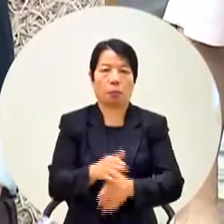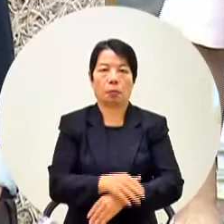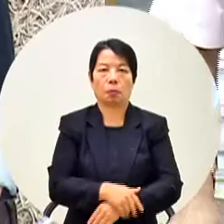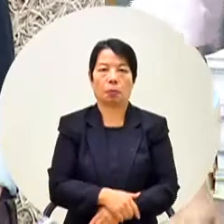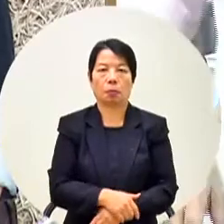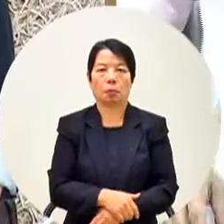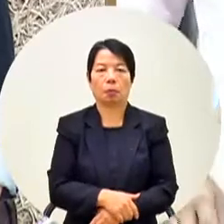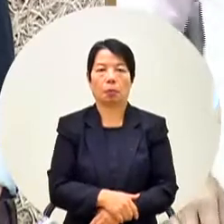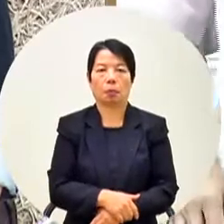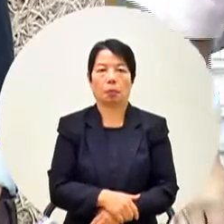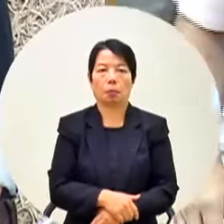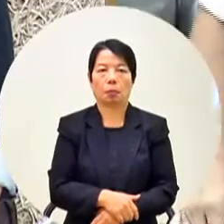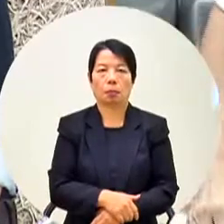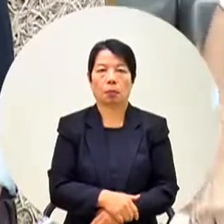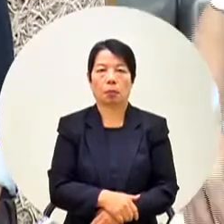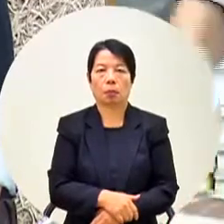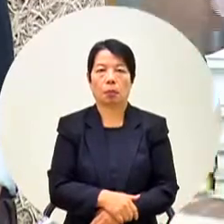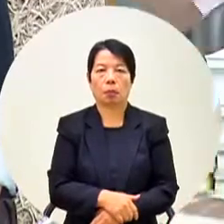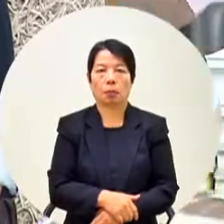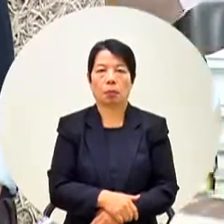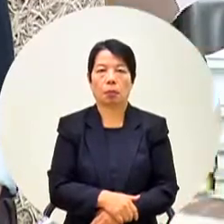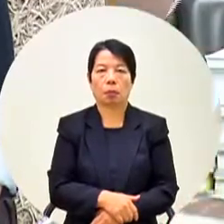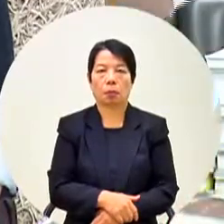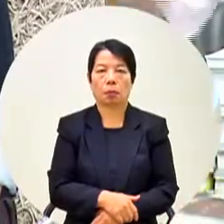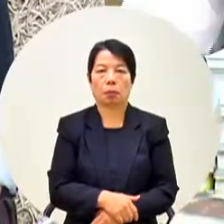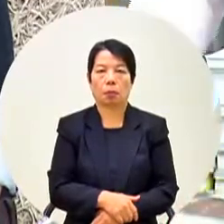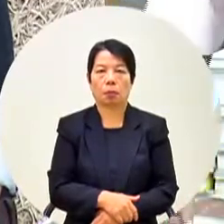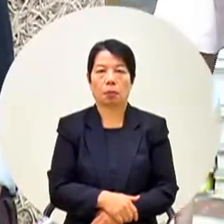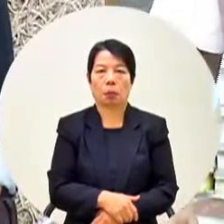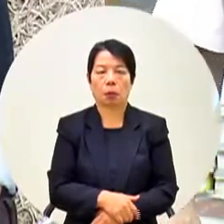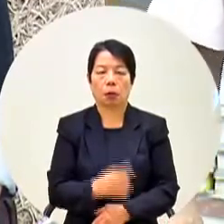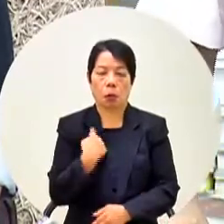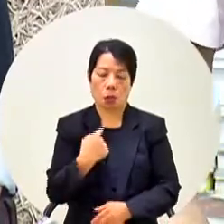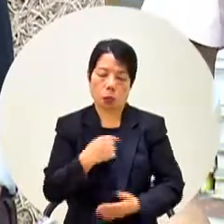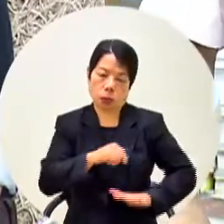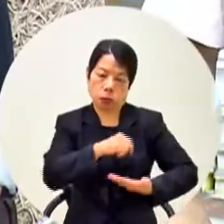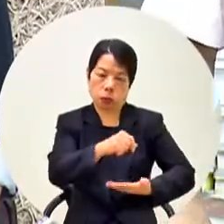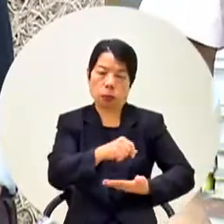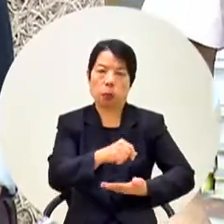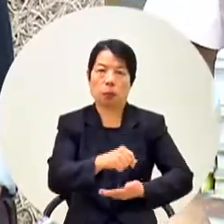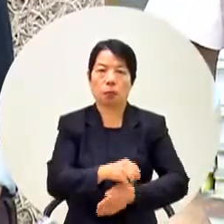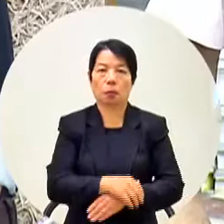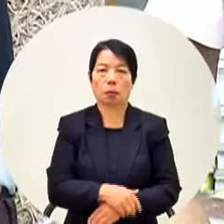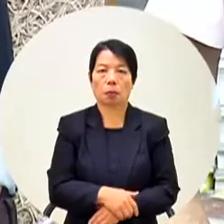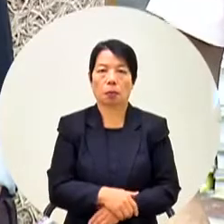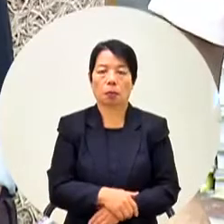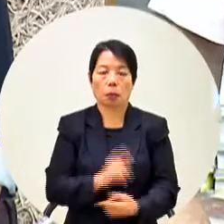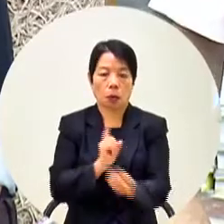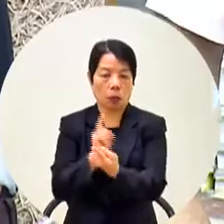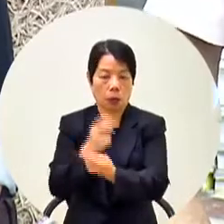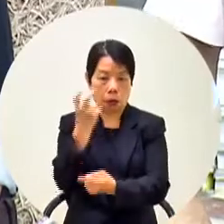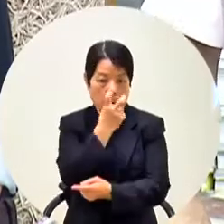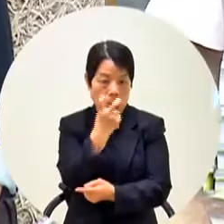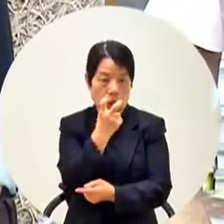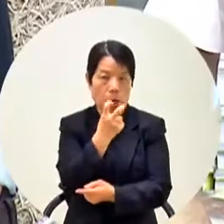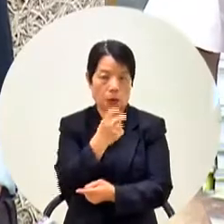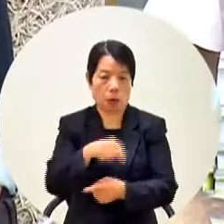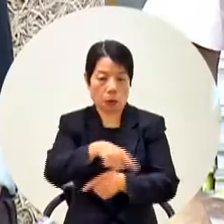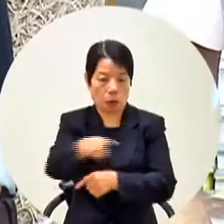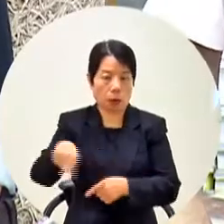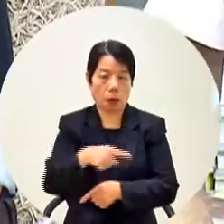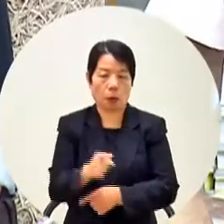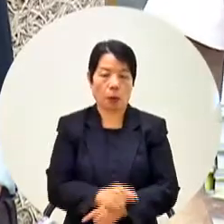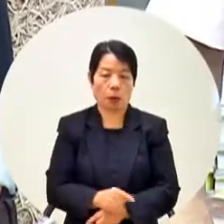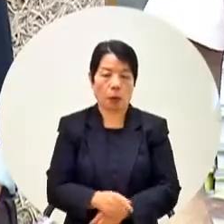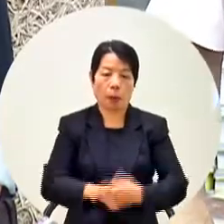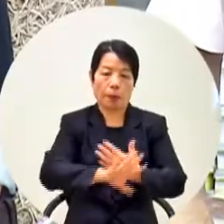哦，啊，所以这个部分，我建议，相对稽查的部分，足侪管区拢已